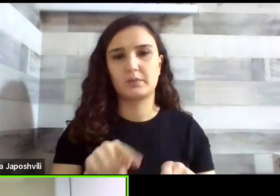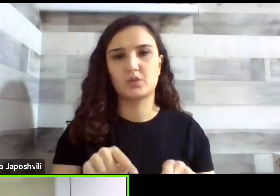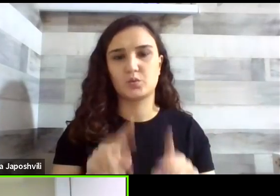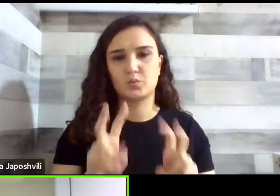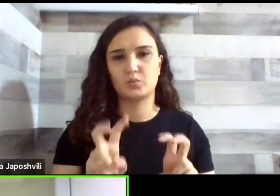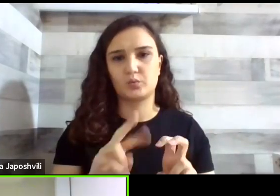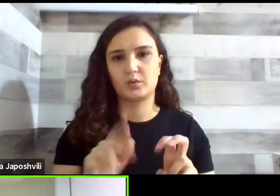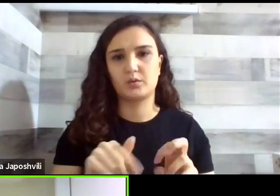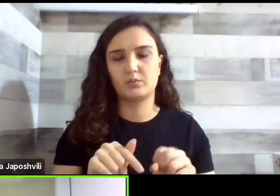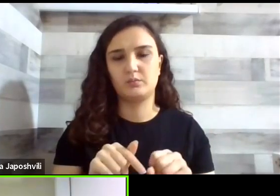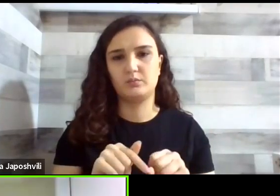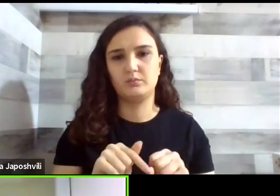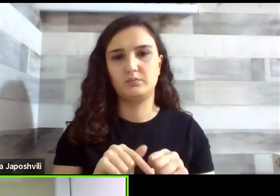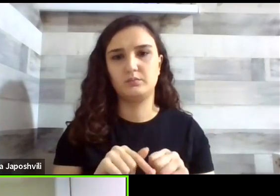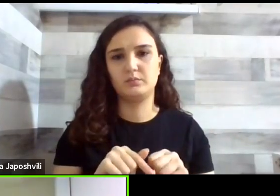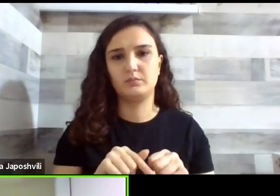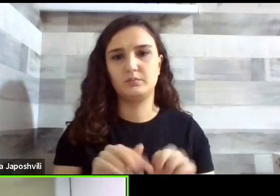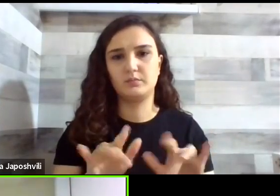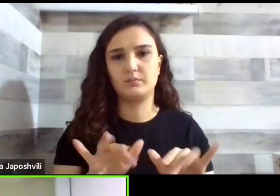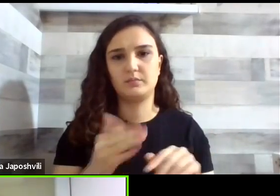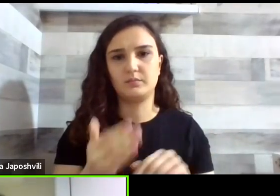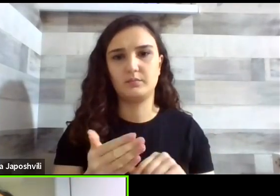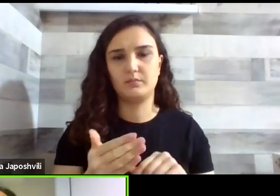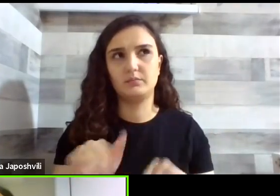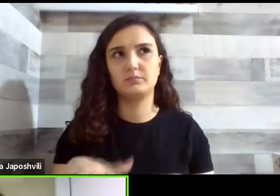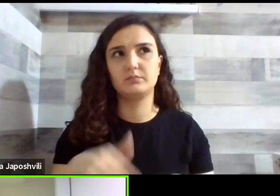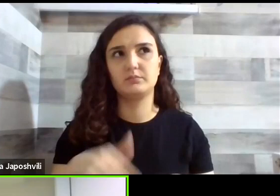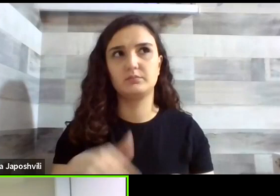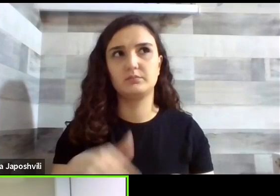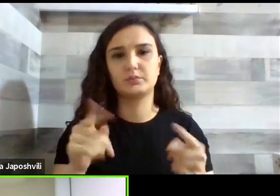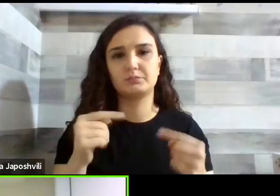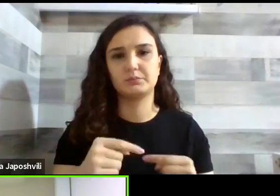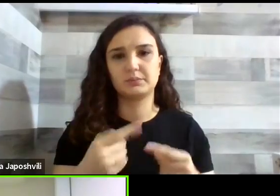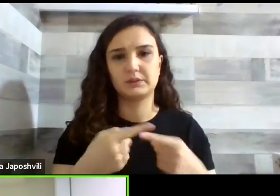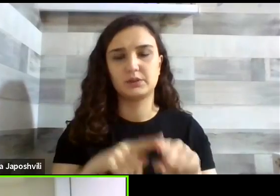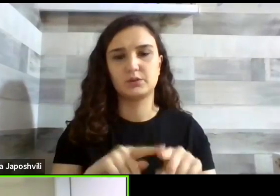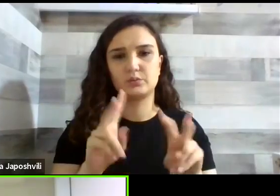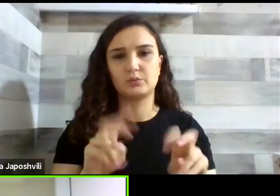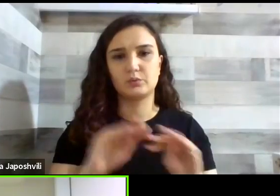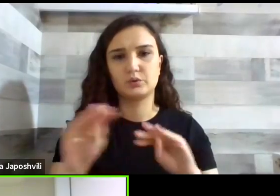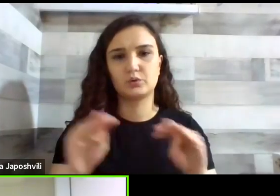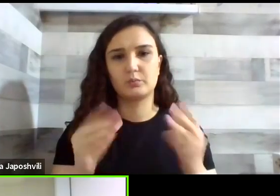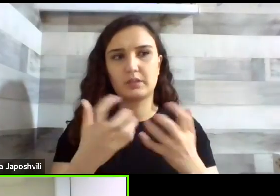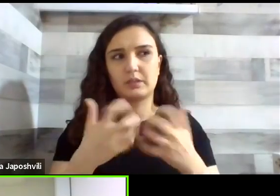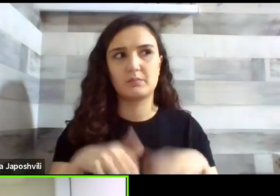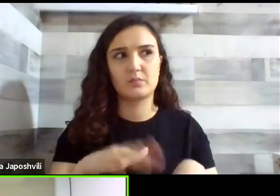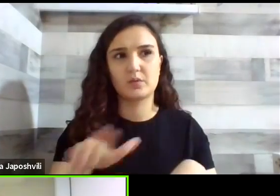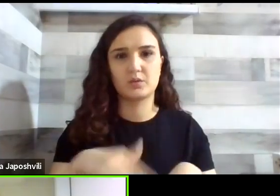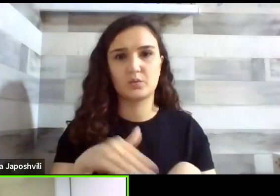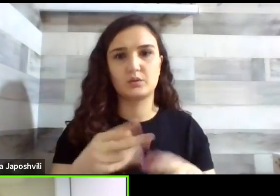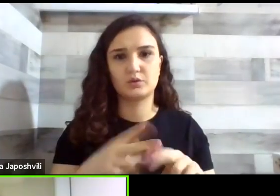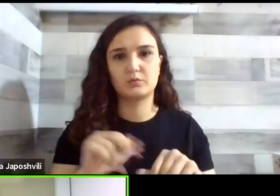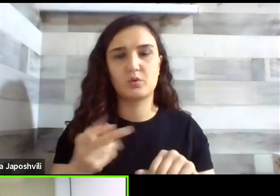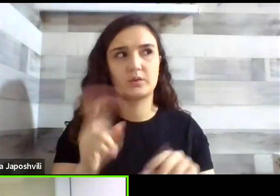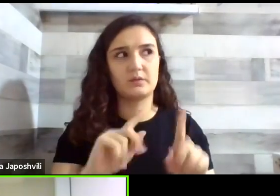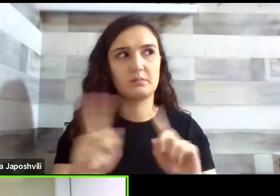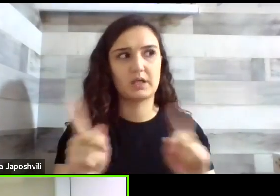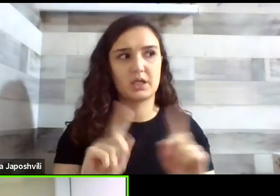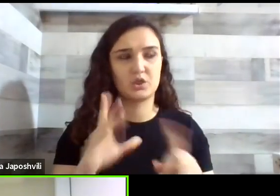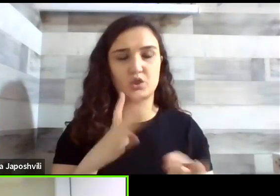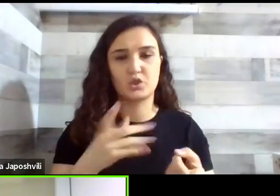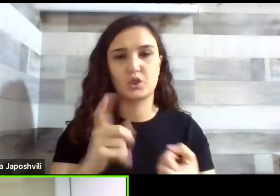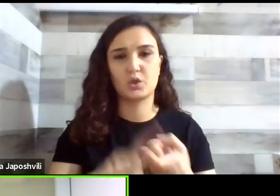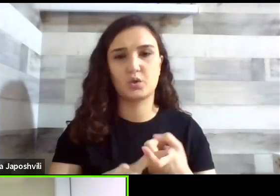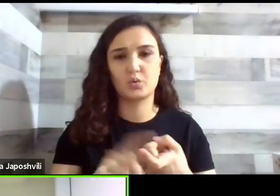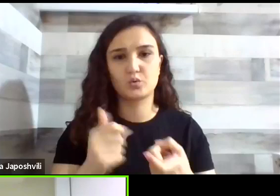ანუ კომპიუტერის არ ქონა, შესაბამისი ტექნიკური მოწყობილობების არ ქონა და ეს შეიძლება ორივე მხარეს შეეხოს,